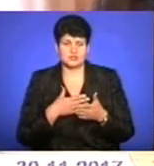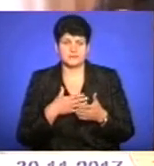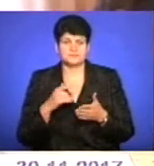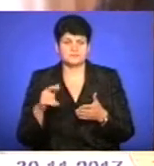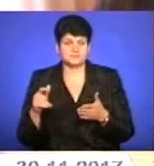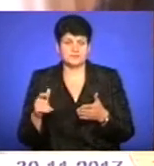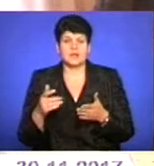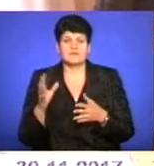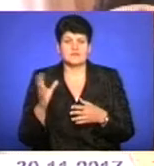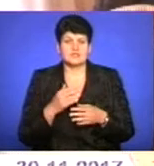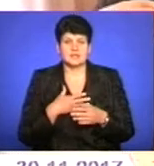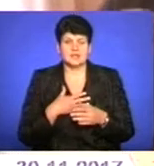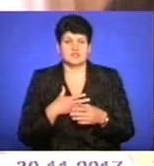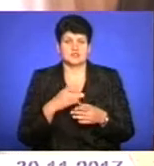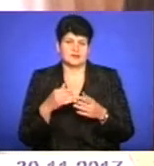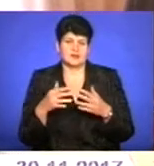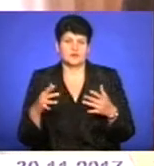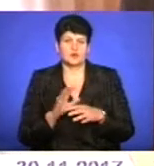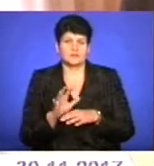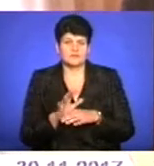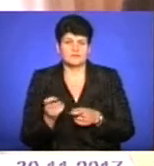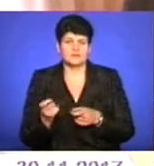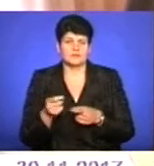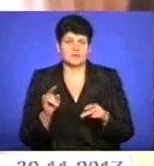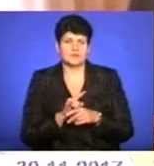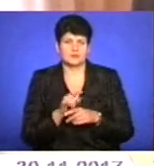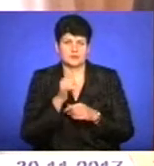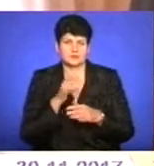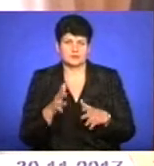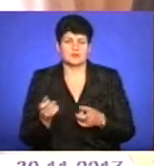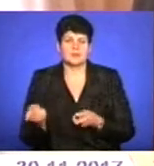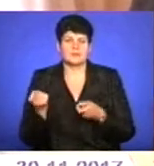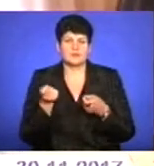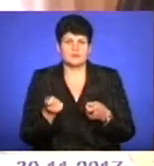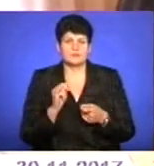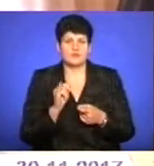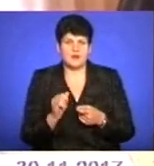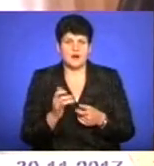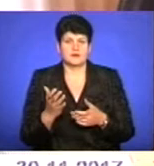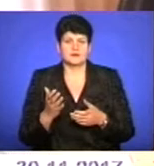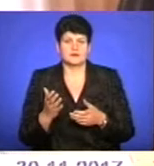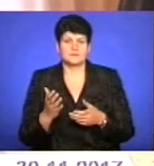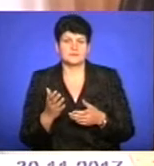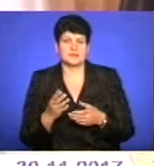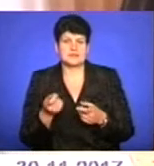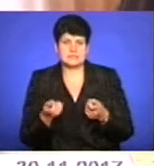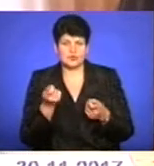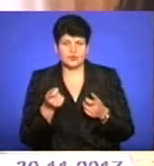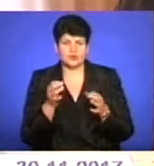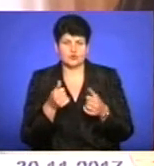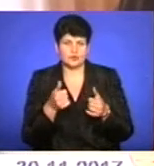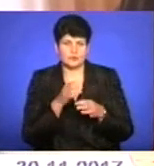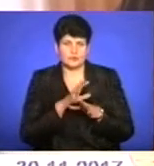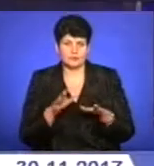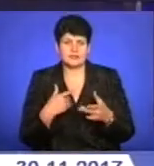речі виробництво обманути неможливо. Якщо ти завіз непогане зерно, на чого на виході не буде. Ми сьогодні виробничники, нам сьогодні потрібна